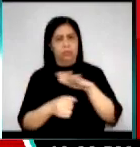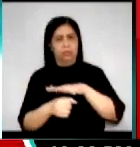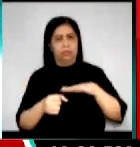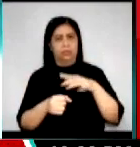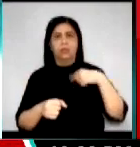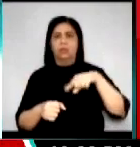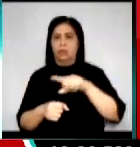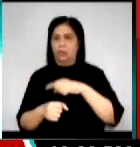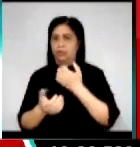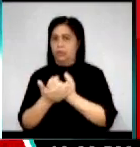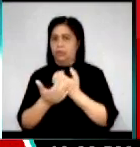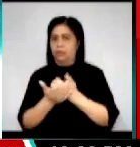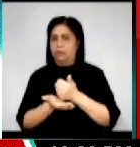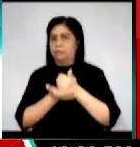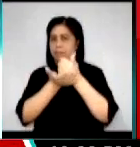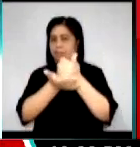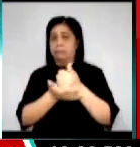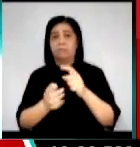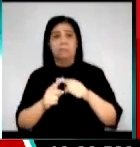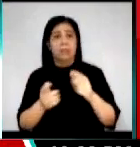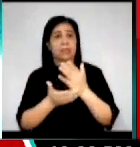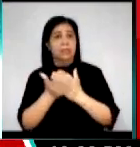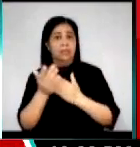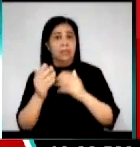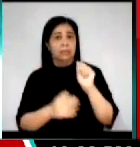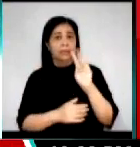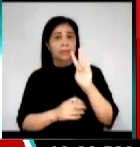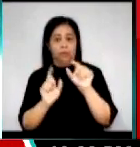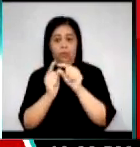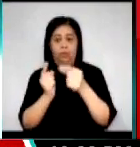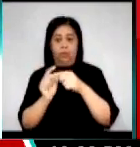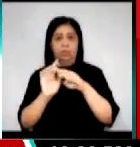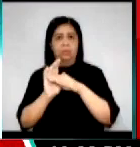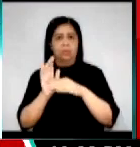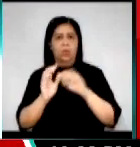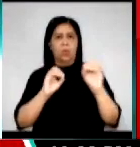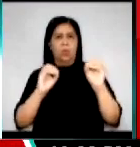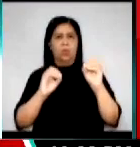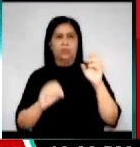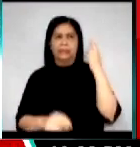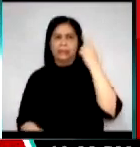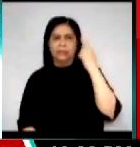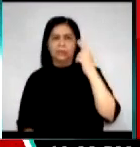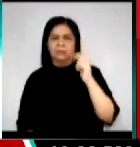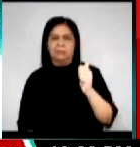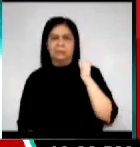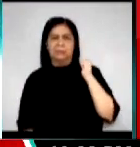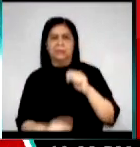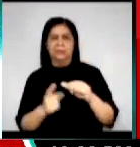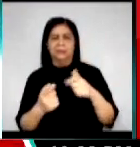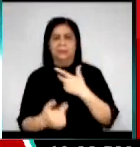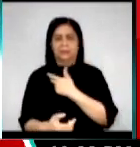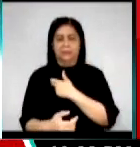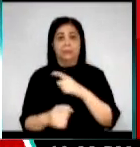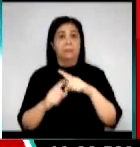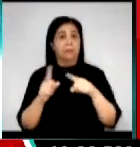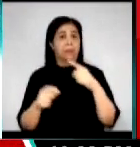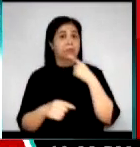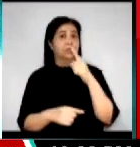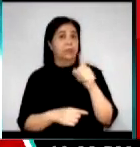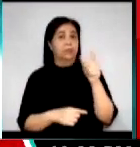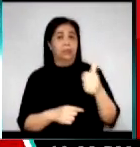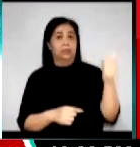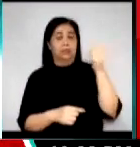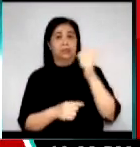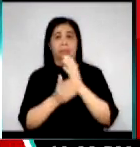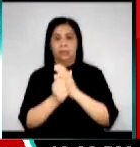ekonomiya. Pero may ilan namang nasa A4 category na may kanya-kanyang dahilan kaya ayaw magpabakuna. Pero sabi ng isang eksperto,